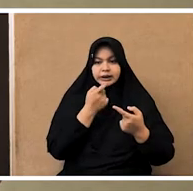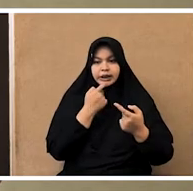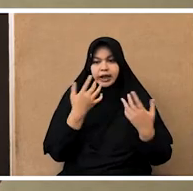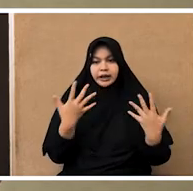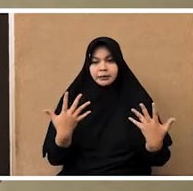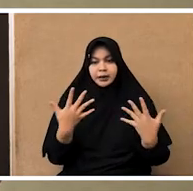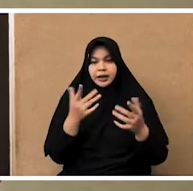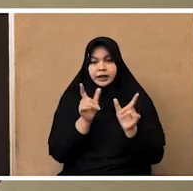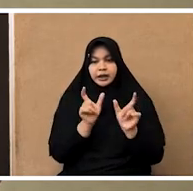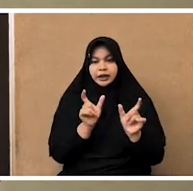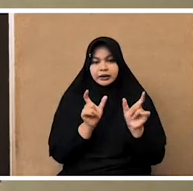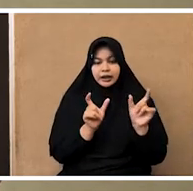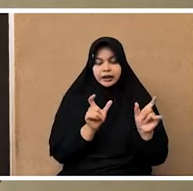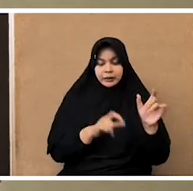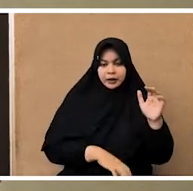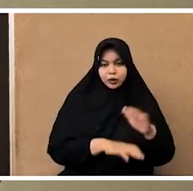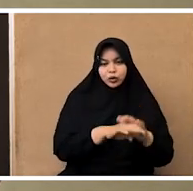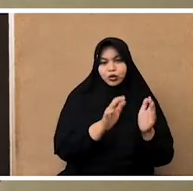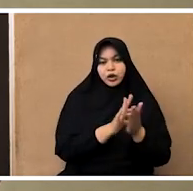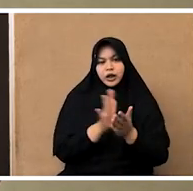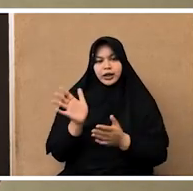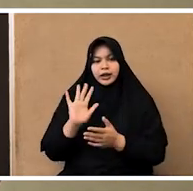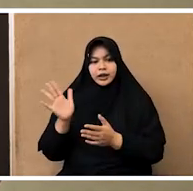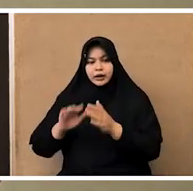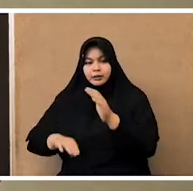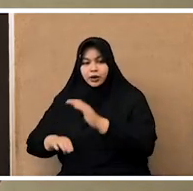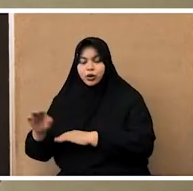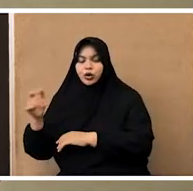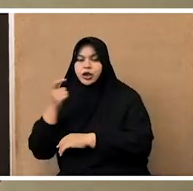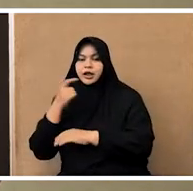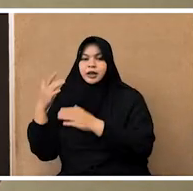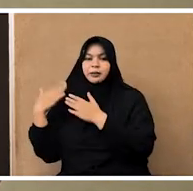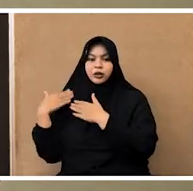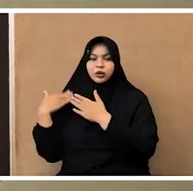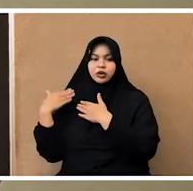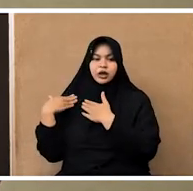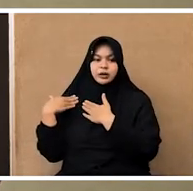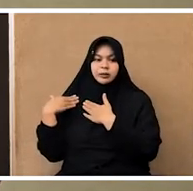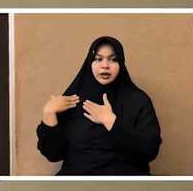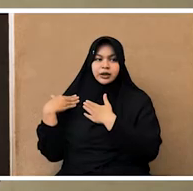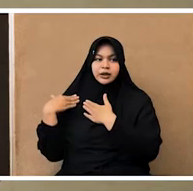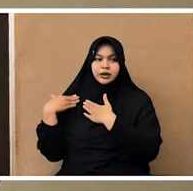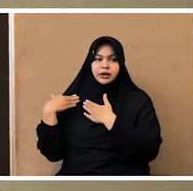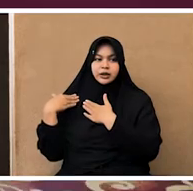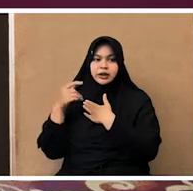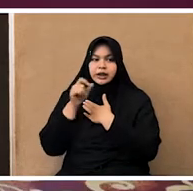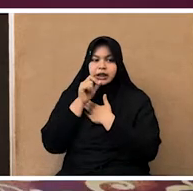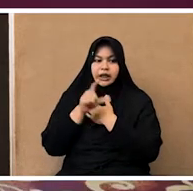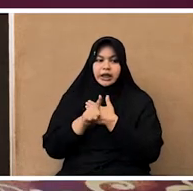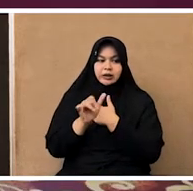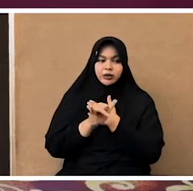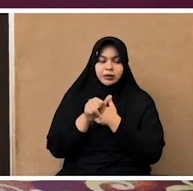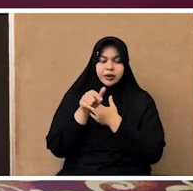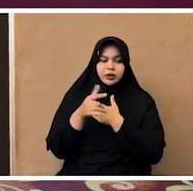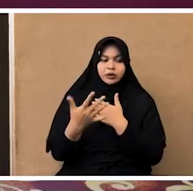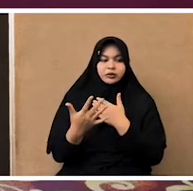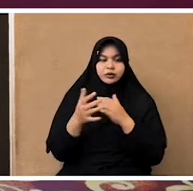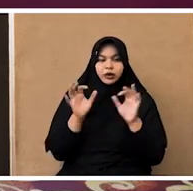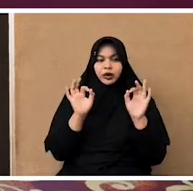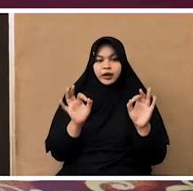diksi penuh dan tidak penuh soal pertanggung jawaban itu yang harus di di apa dikritisi mungkin